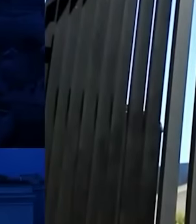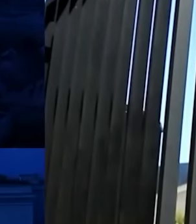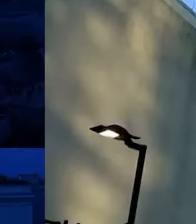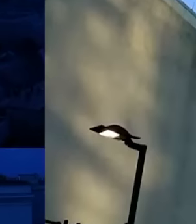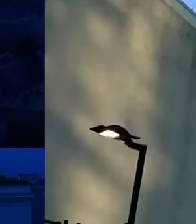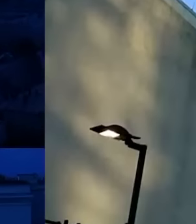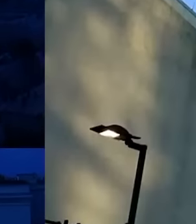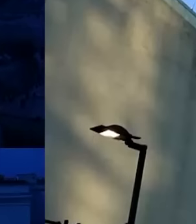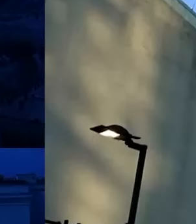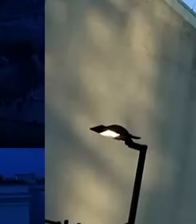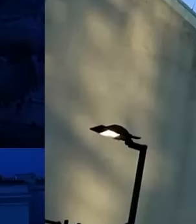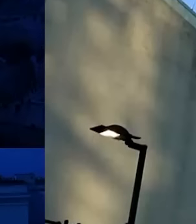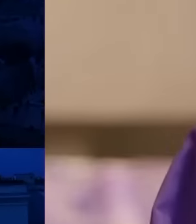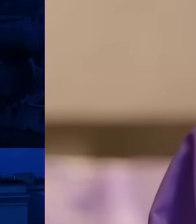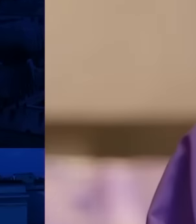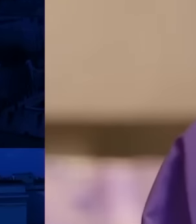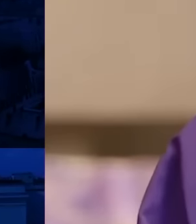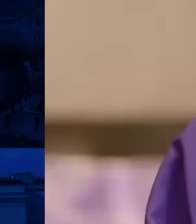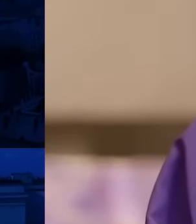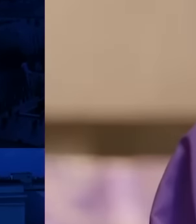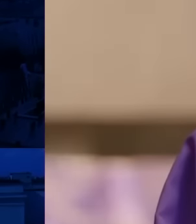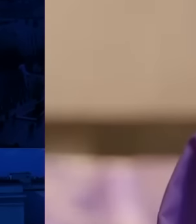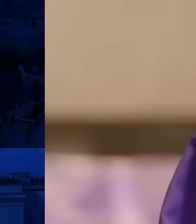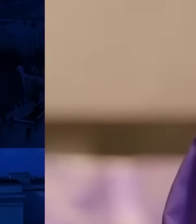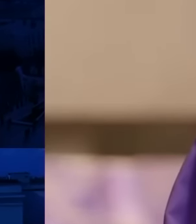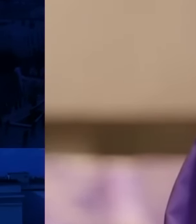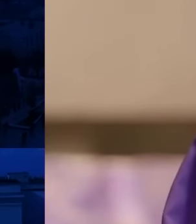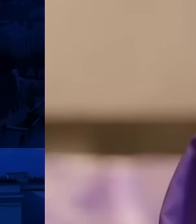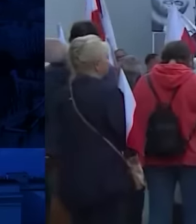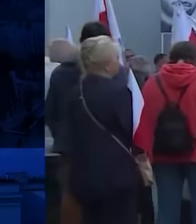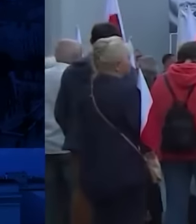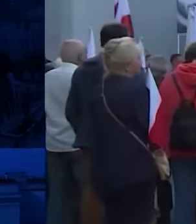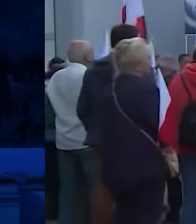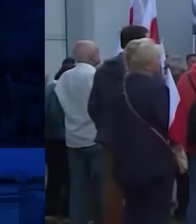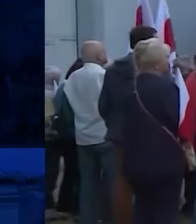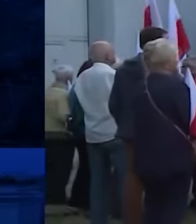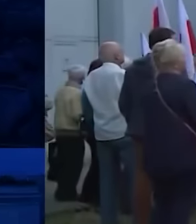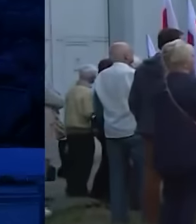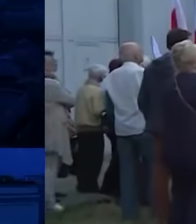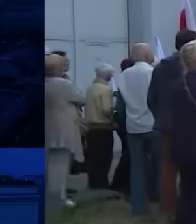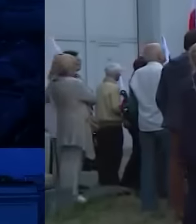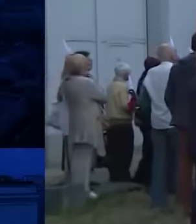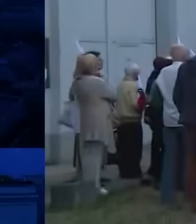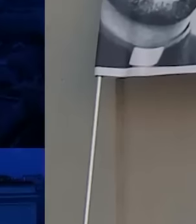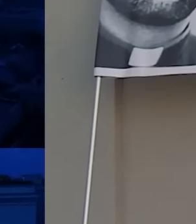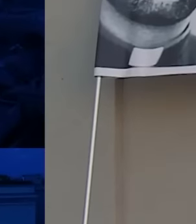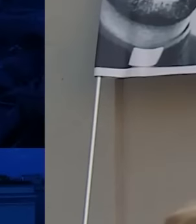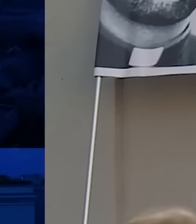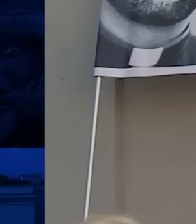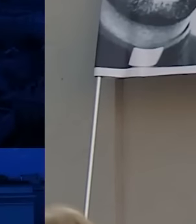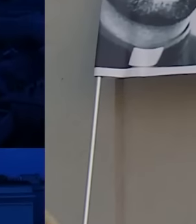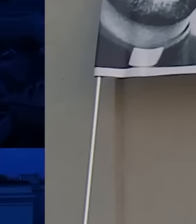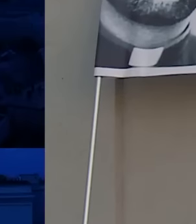Organizacja Narodów Zjednoczonych interweniuje w sprawie księdza Michała Olszewskiego. Instytucja zbada traktowanie duchownego przez służby Donalda Tuska. Według relacji